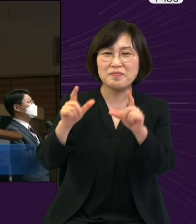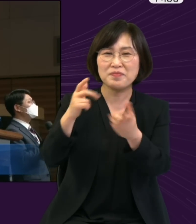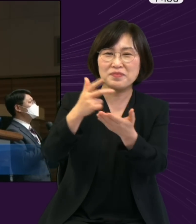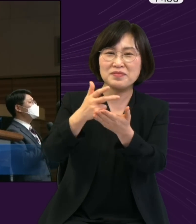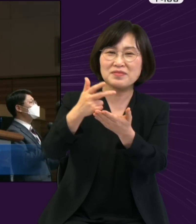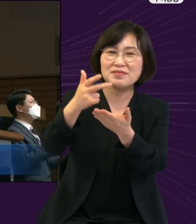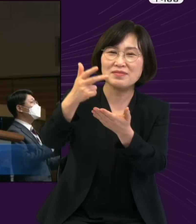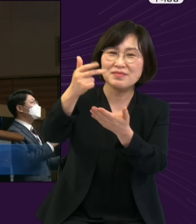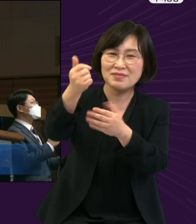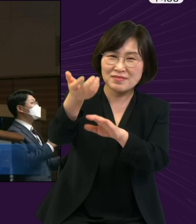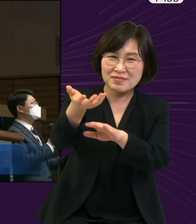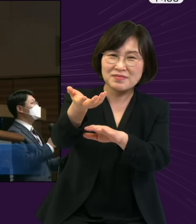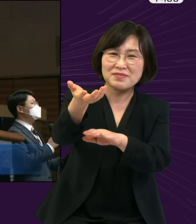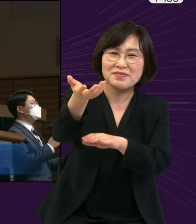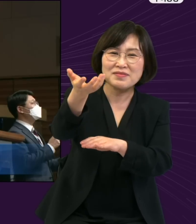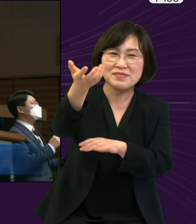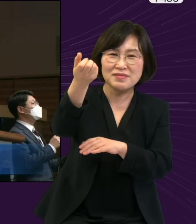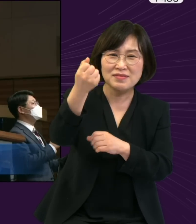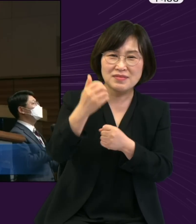당신